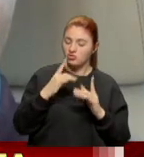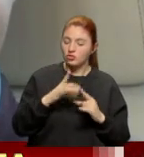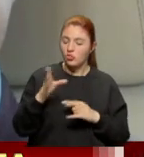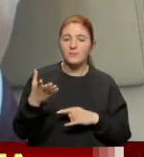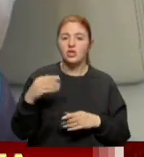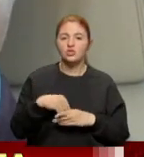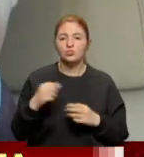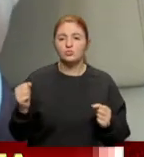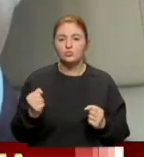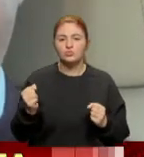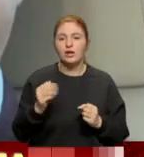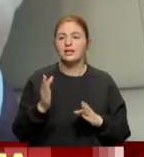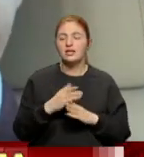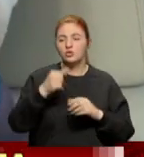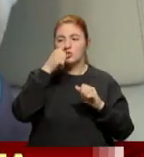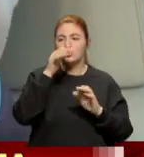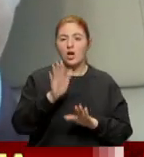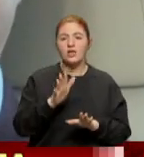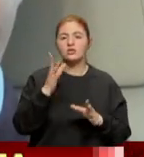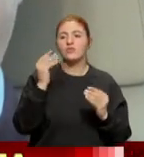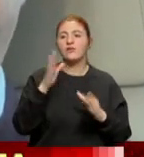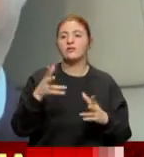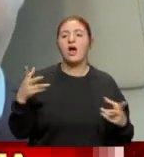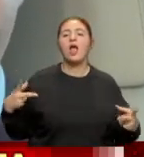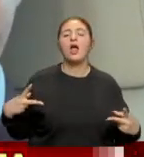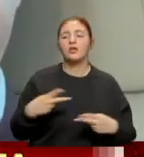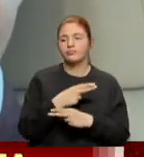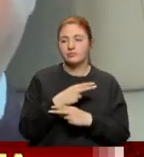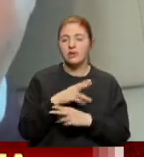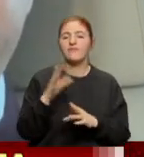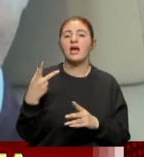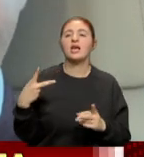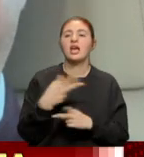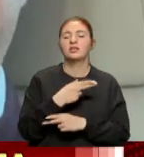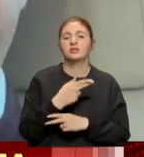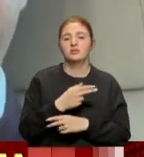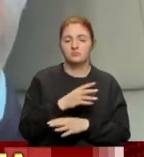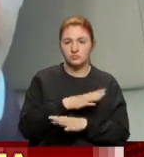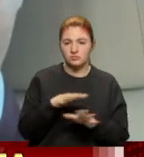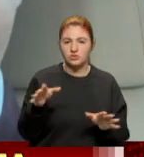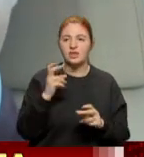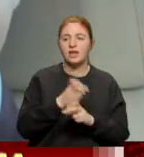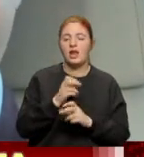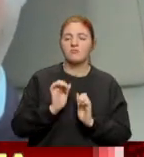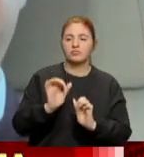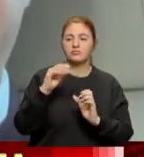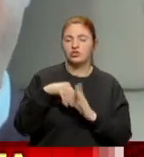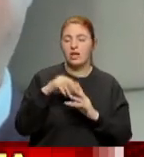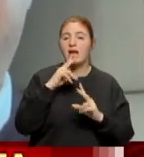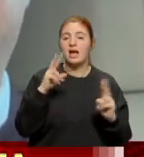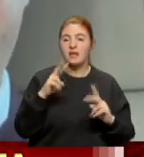fakat çadırın içi soğuk. Niye? Çünkü doğalgaz çoğu bölgede tamamen kesik ya da kesilmiş durumda, tehlikeyi önlemek için.